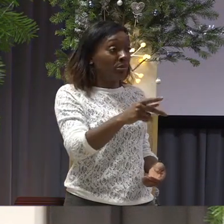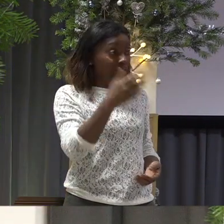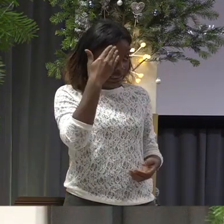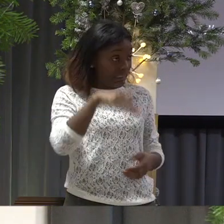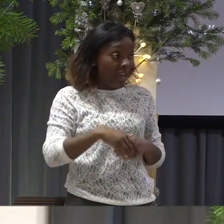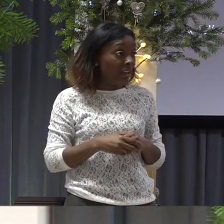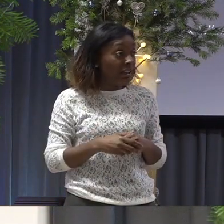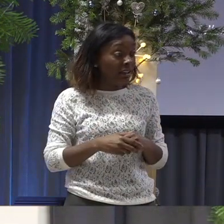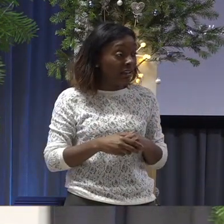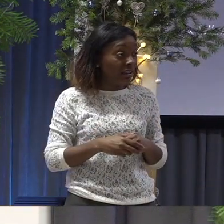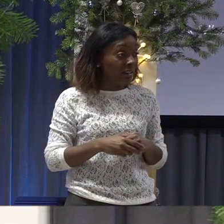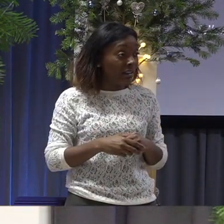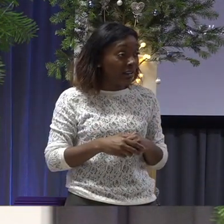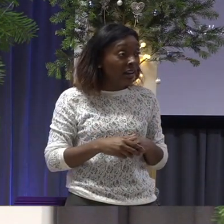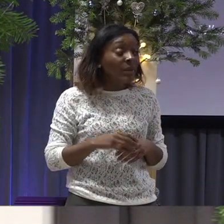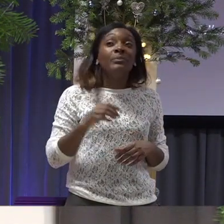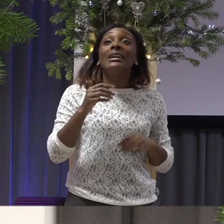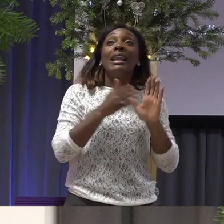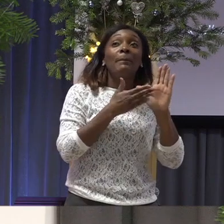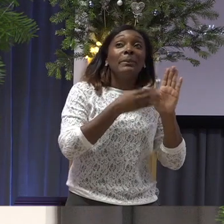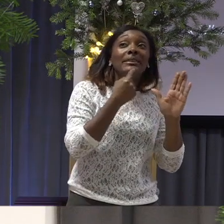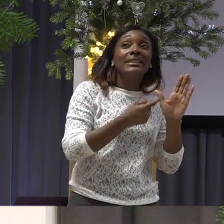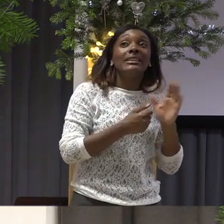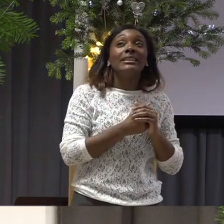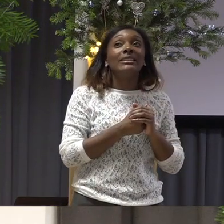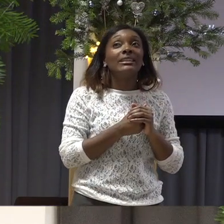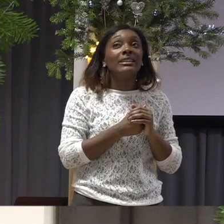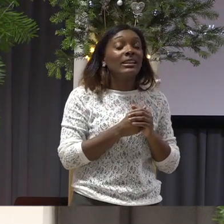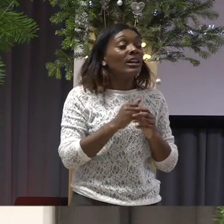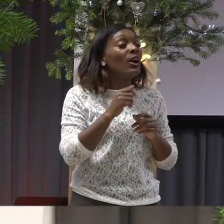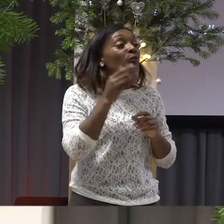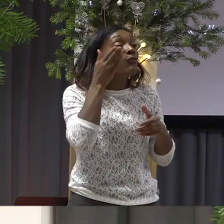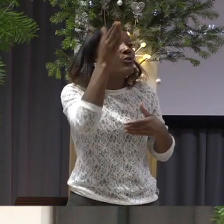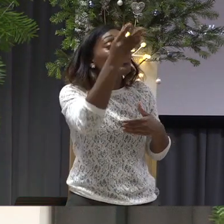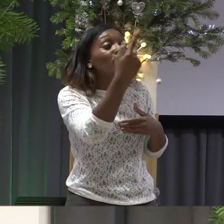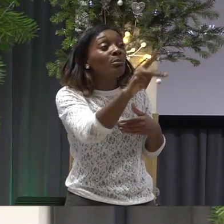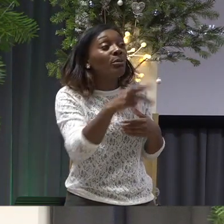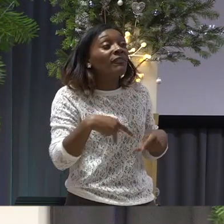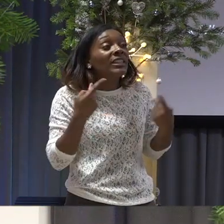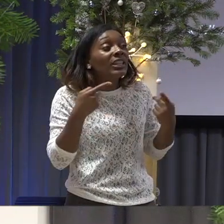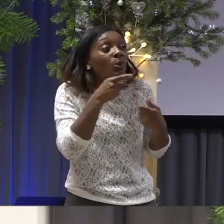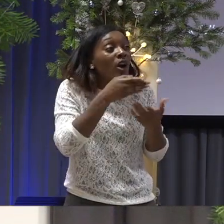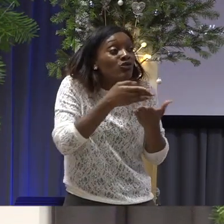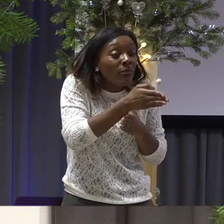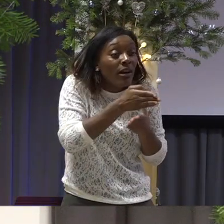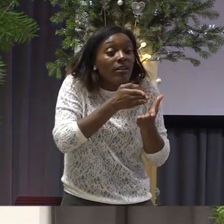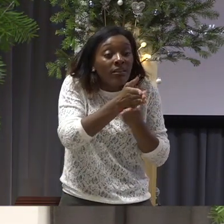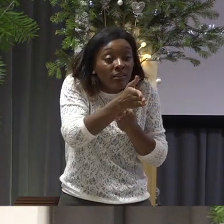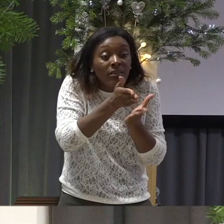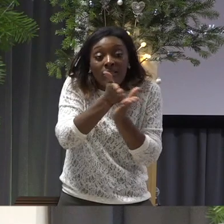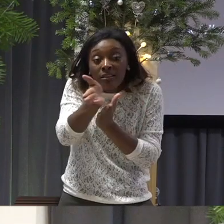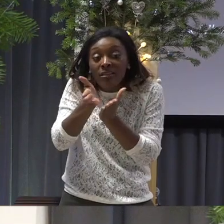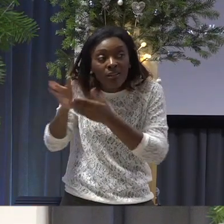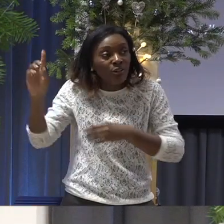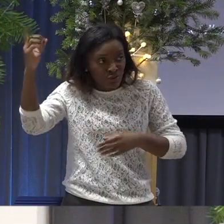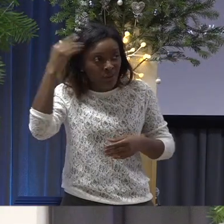Et le mot est fort, hein? Il a entre ses mains tes destinées, les itinéraires que tu prendras, du moment que tu le prennes